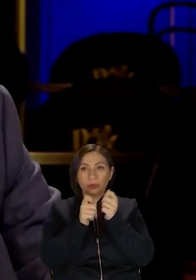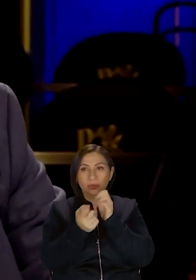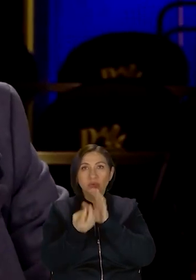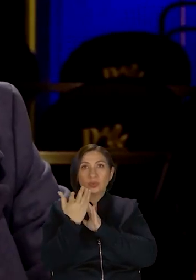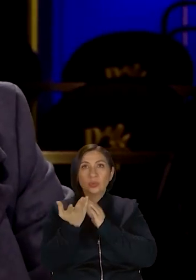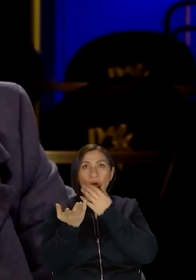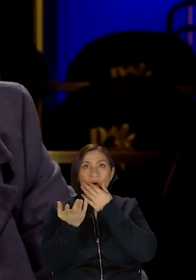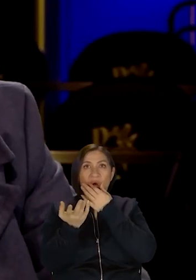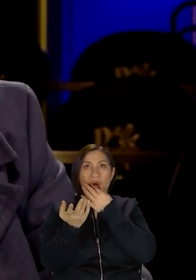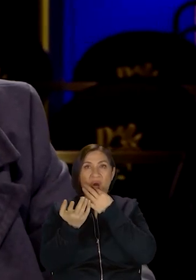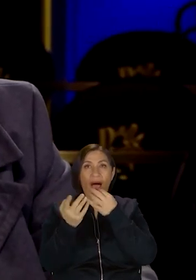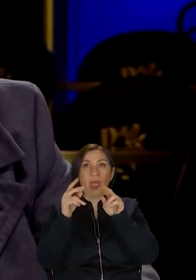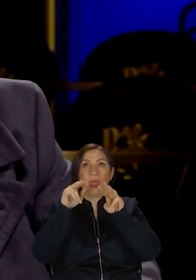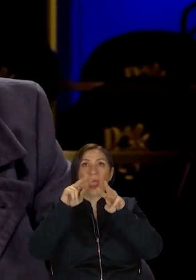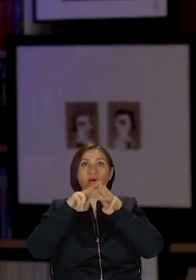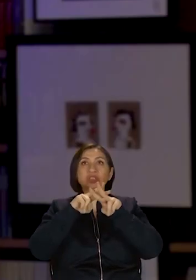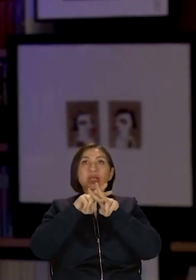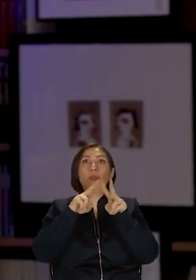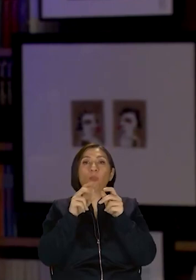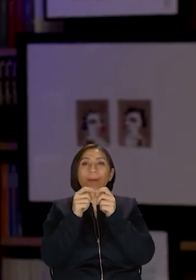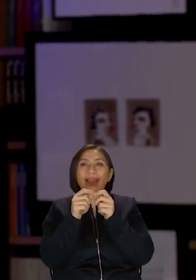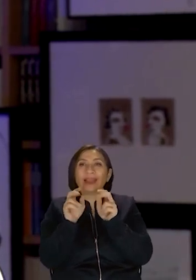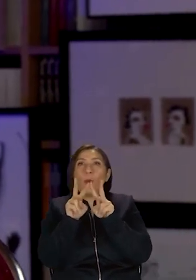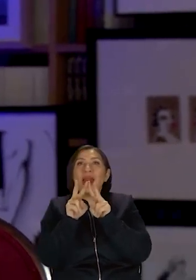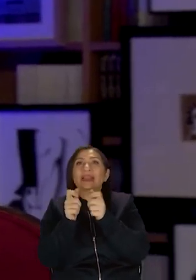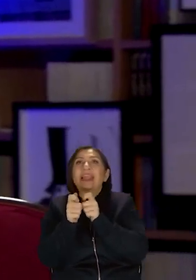ya? Hashtag mobilet yazmayacağız.